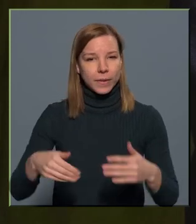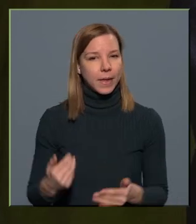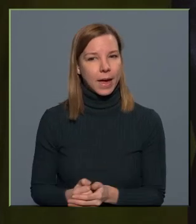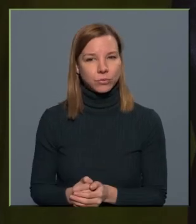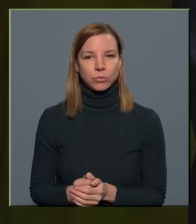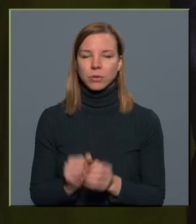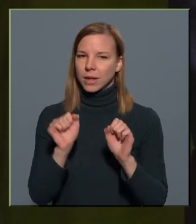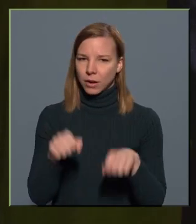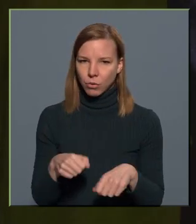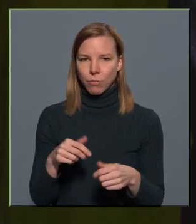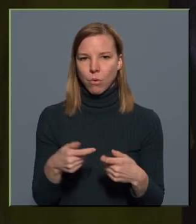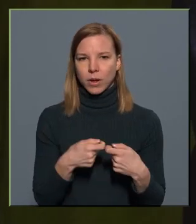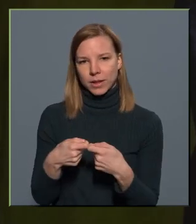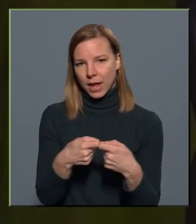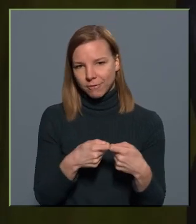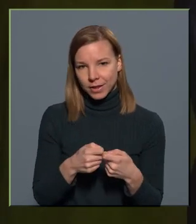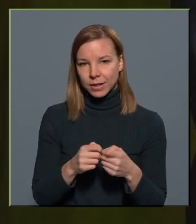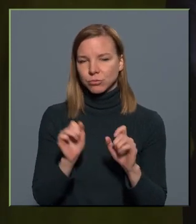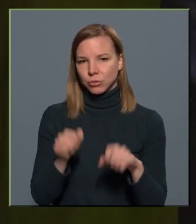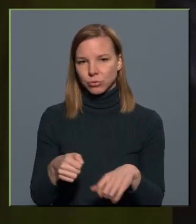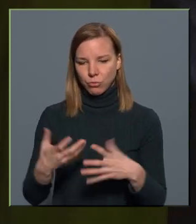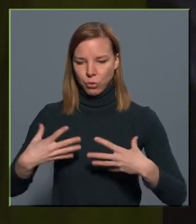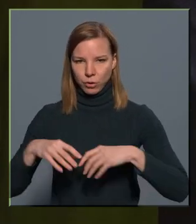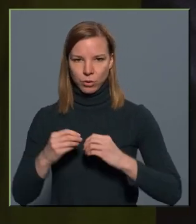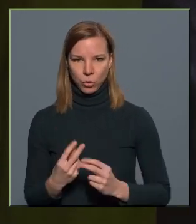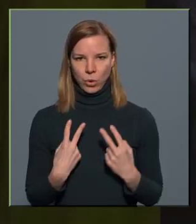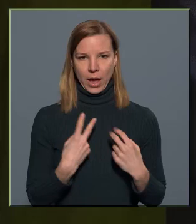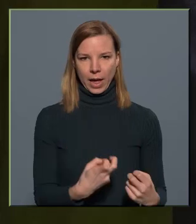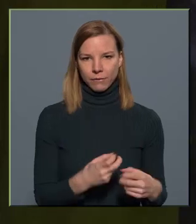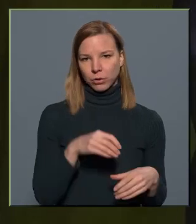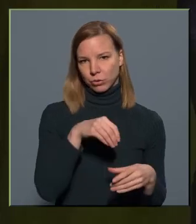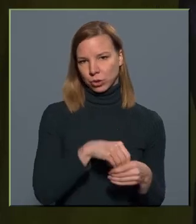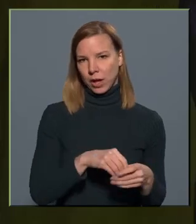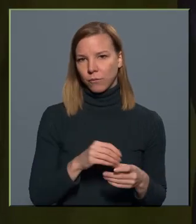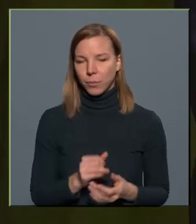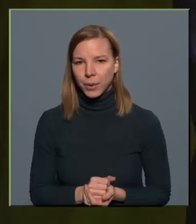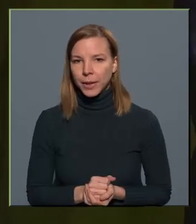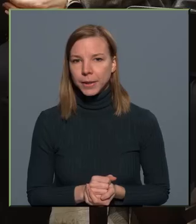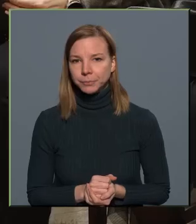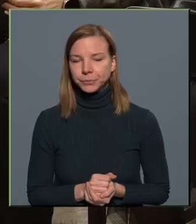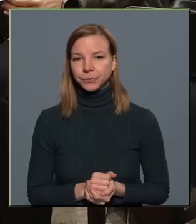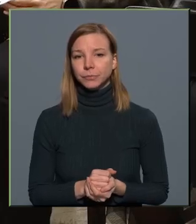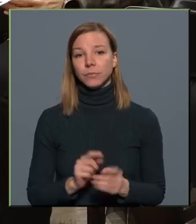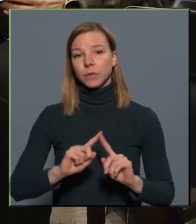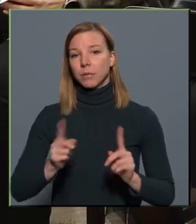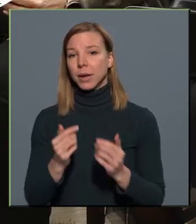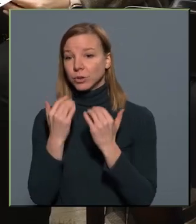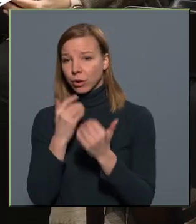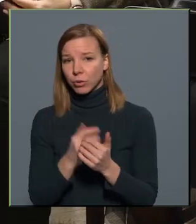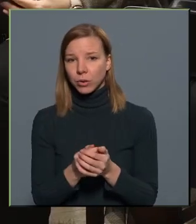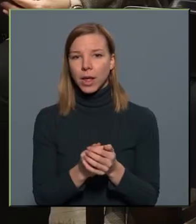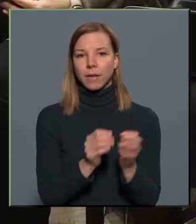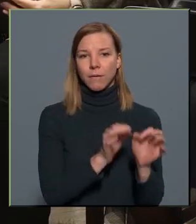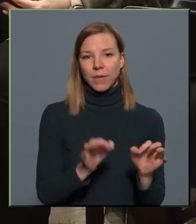komoly logisztika és egy nagyon komoly szülői elhivatottság kell. A másik köszönet az a felkészítő edzőké,